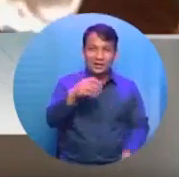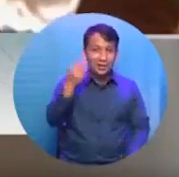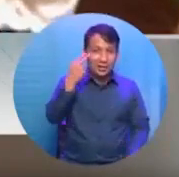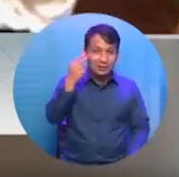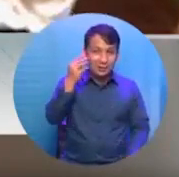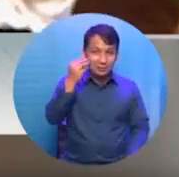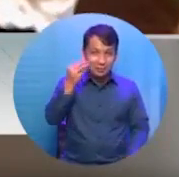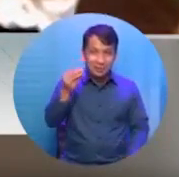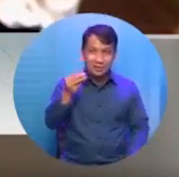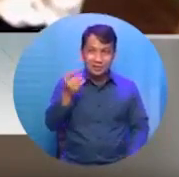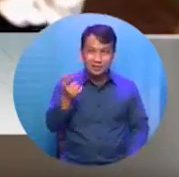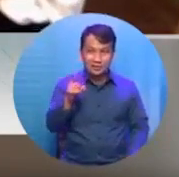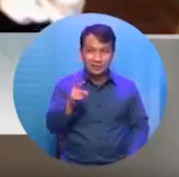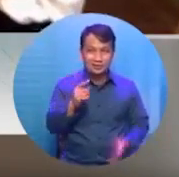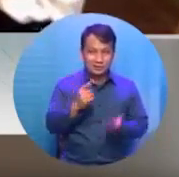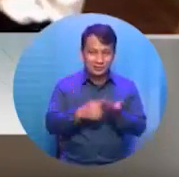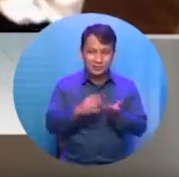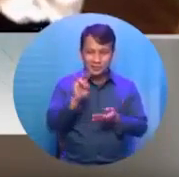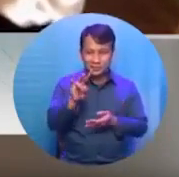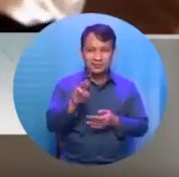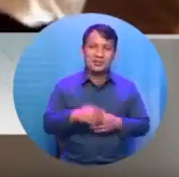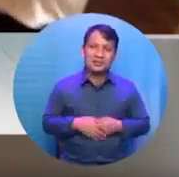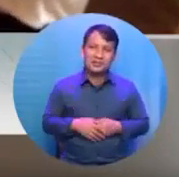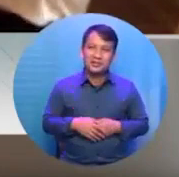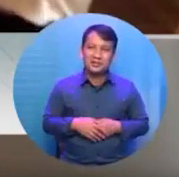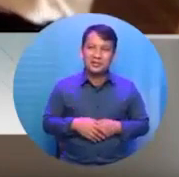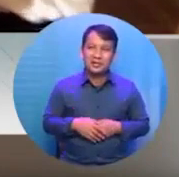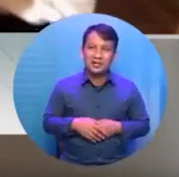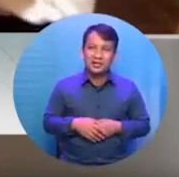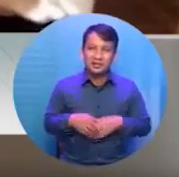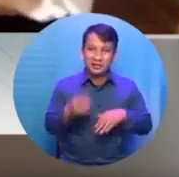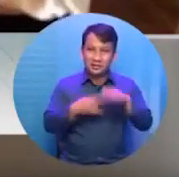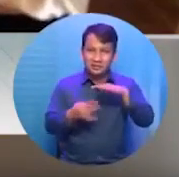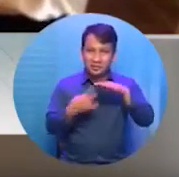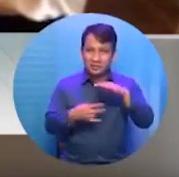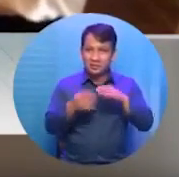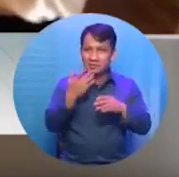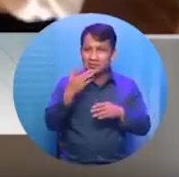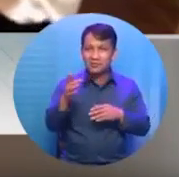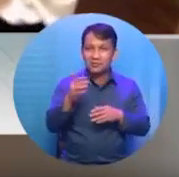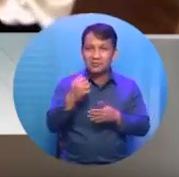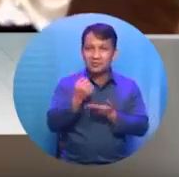grade? 7 po. Okay. At anong favorite subject?